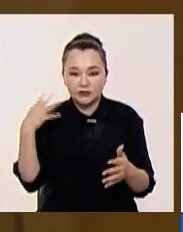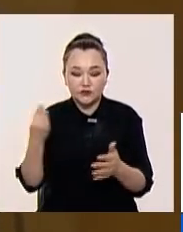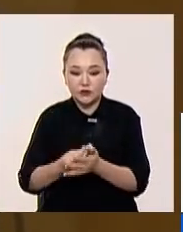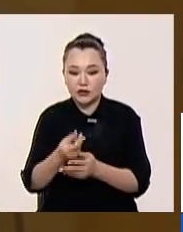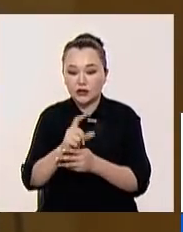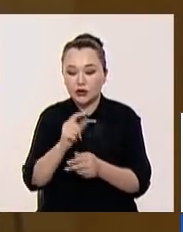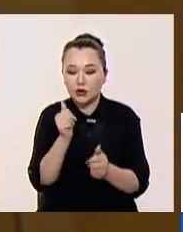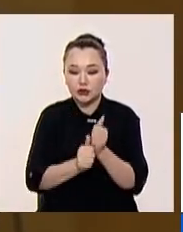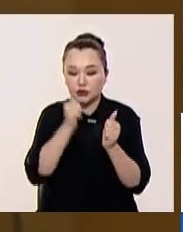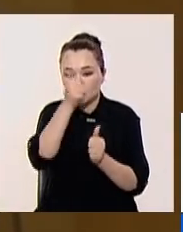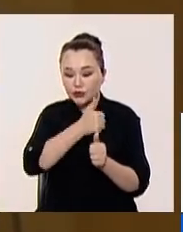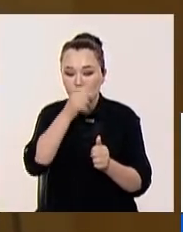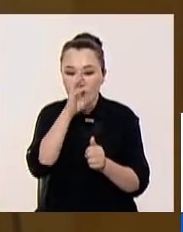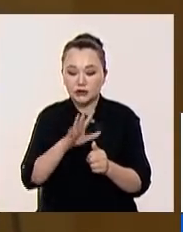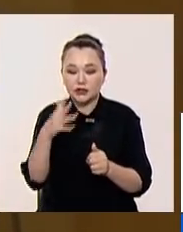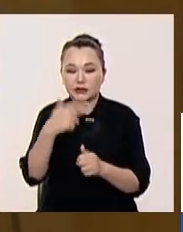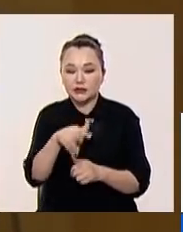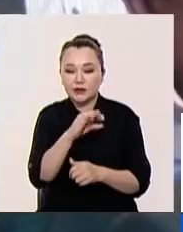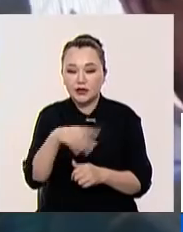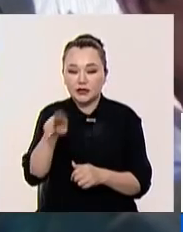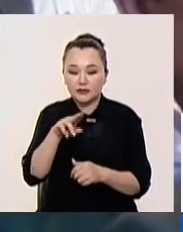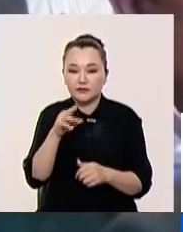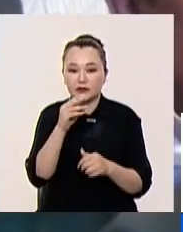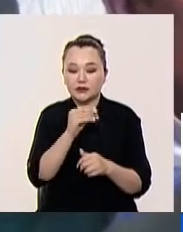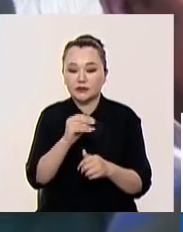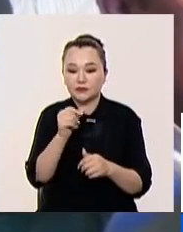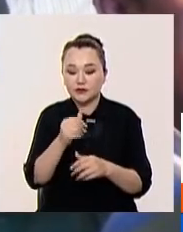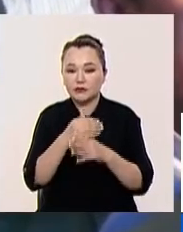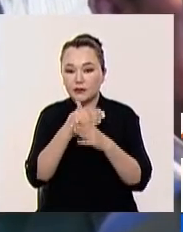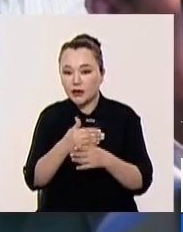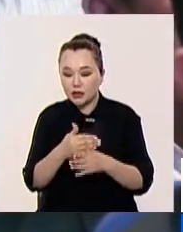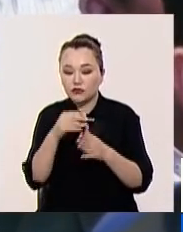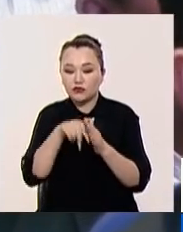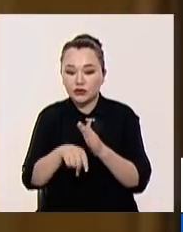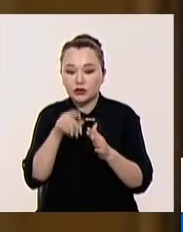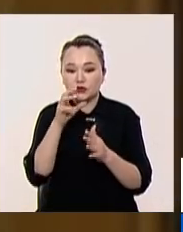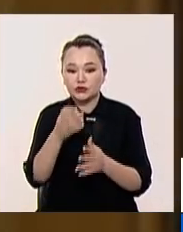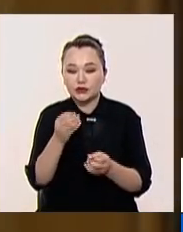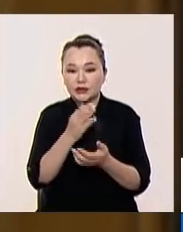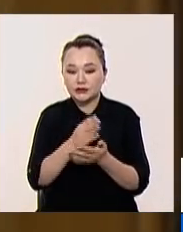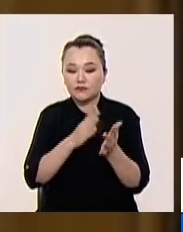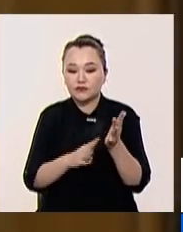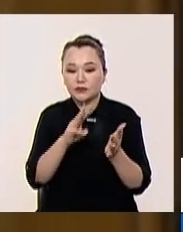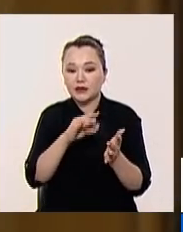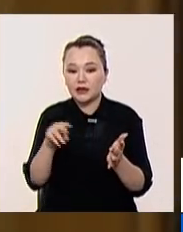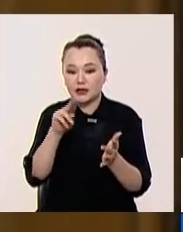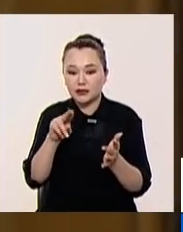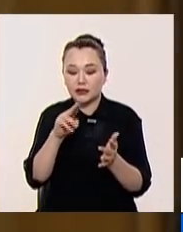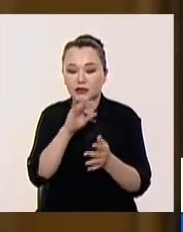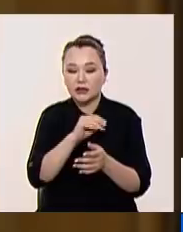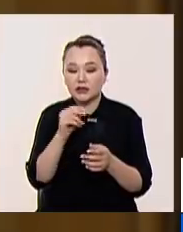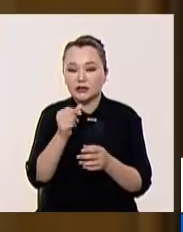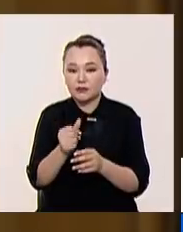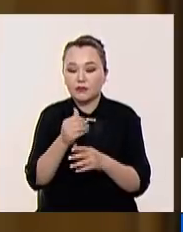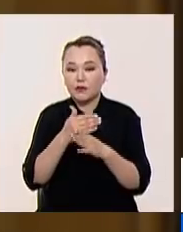оно финансирует порядка 30 миллиардов тенге субсидий дает, и внутри еще КТЖ 90 миллиардов субсидирует из собственных средств,